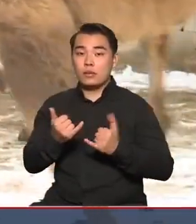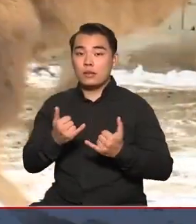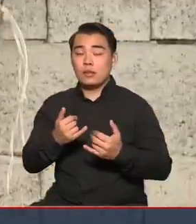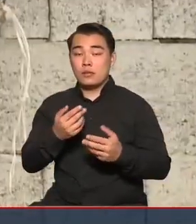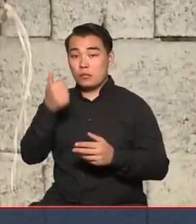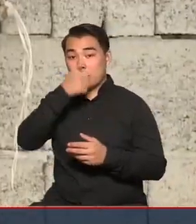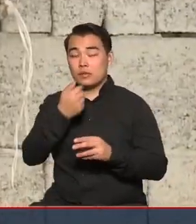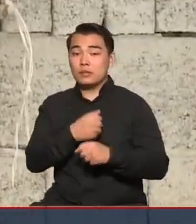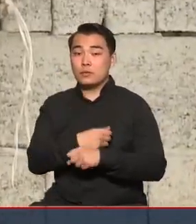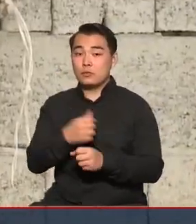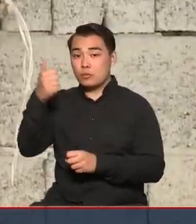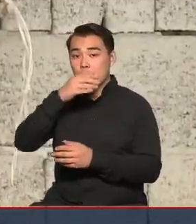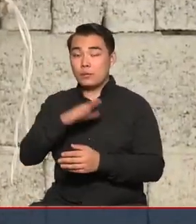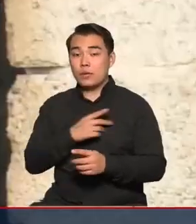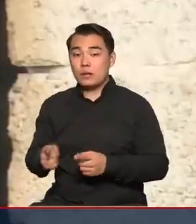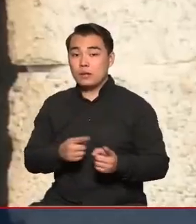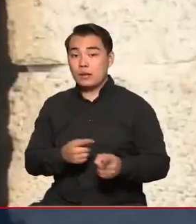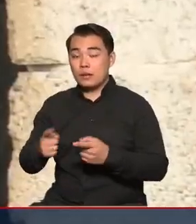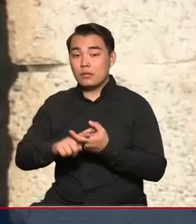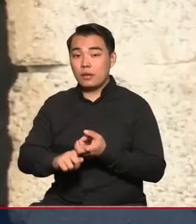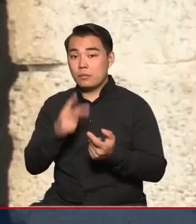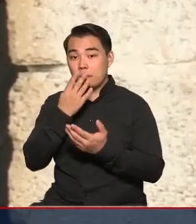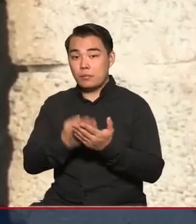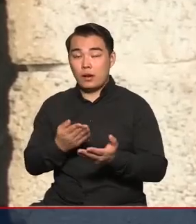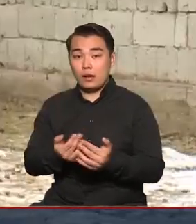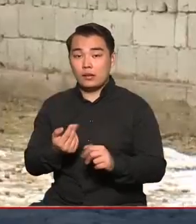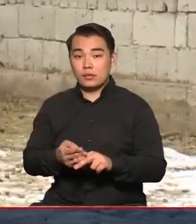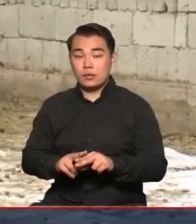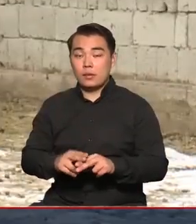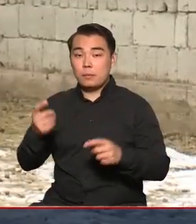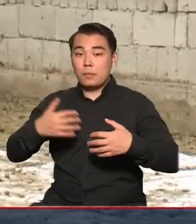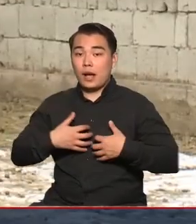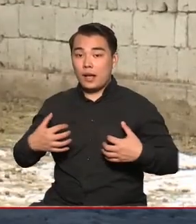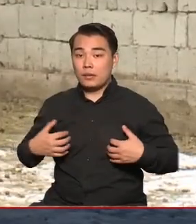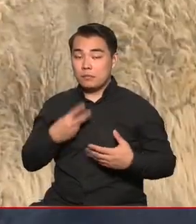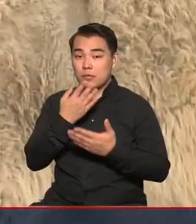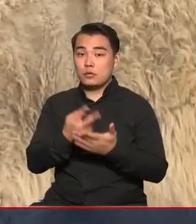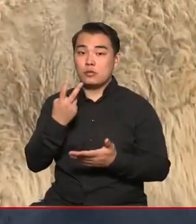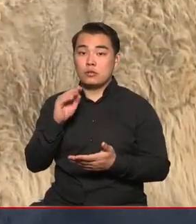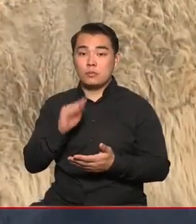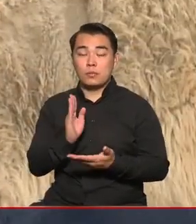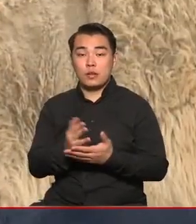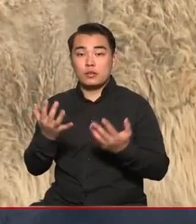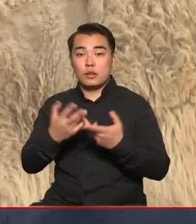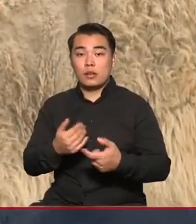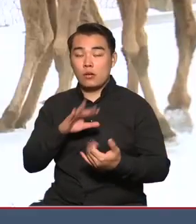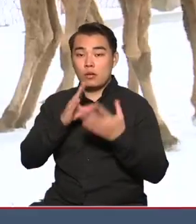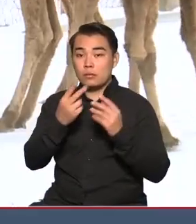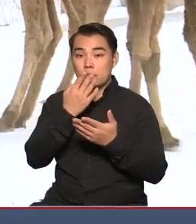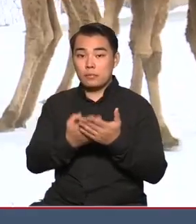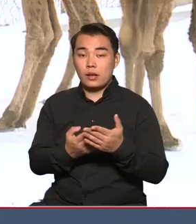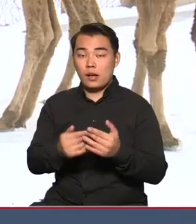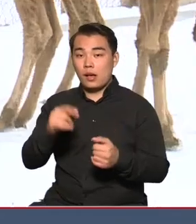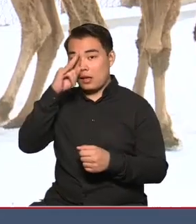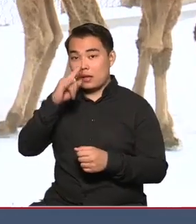жарияланды. Тіршілігі көшпенділермен етене байласқан маңғаз жануардың саны елде 200 мыңнан асады. Төрт түліктің төресі қашанда